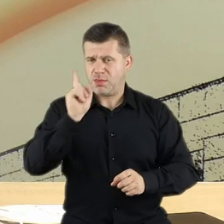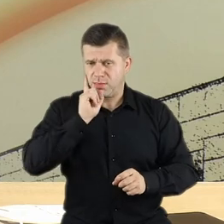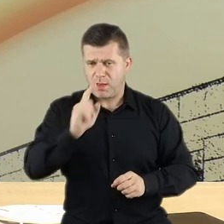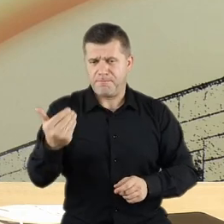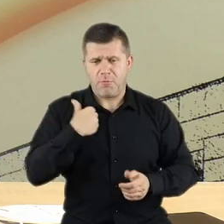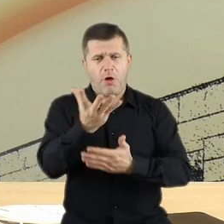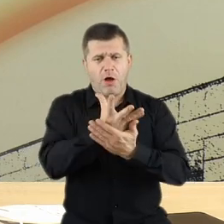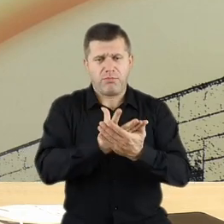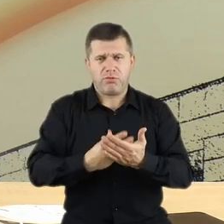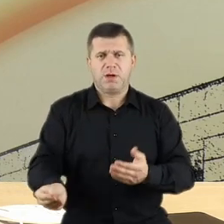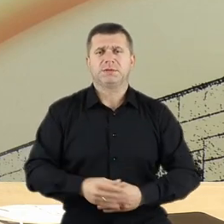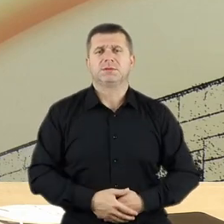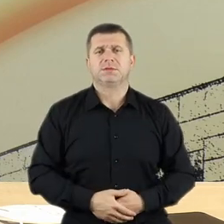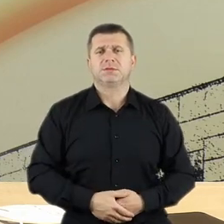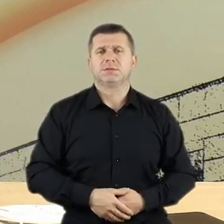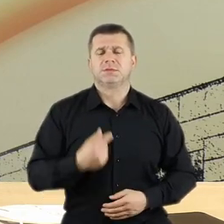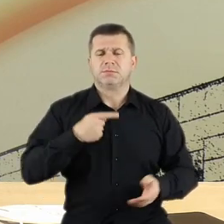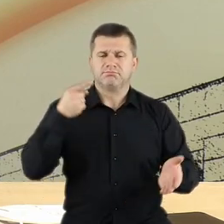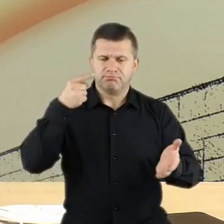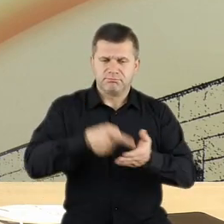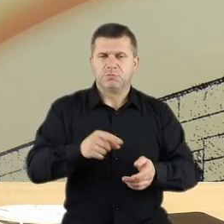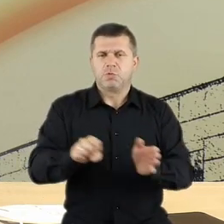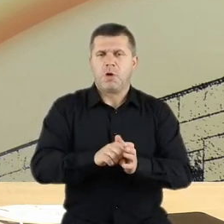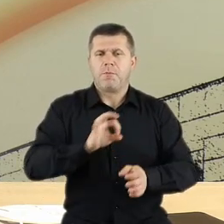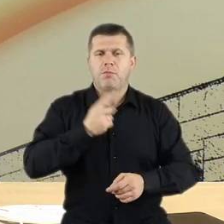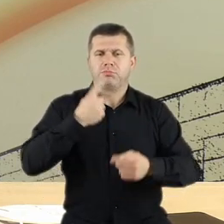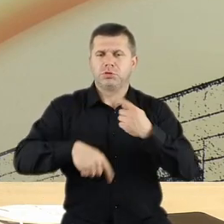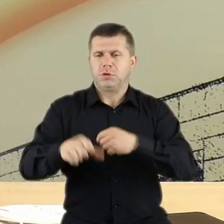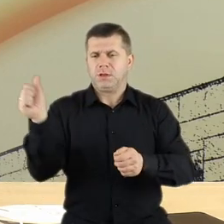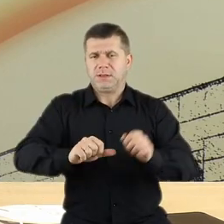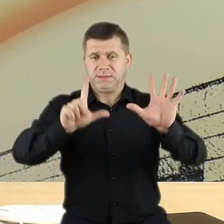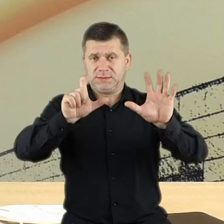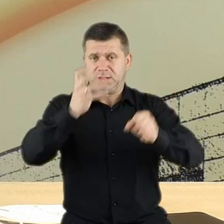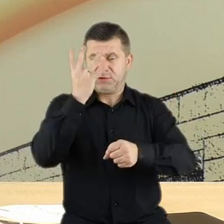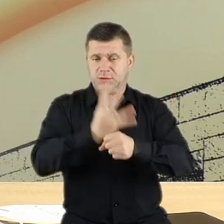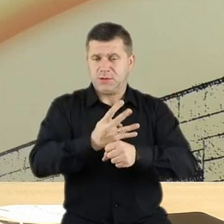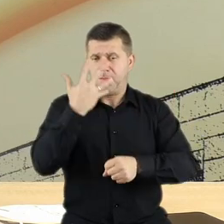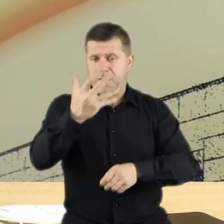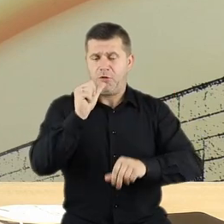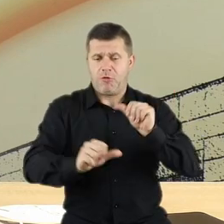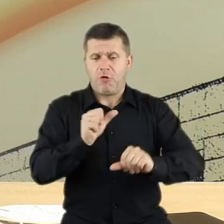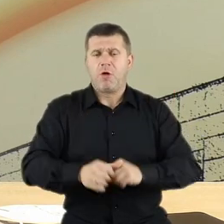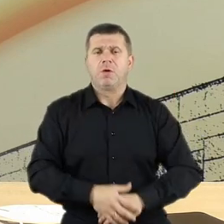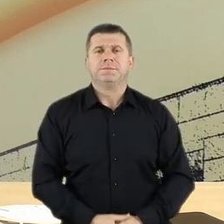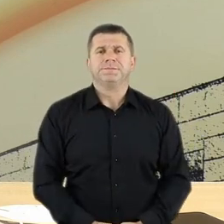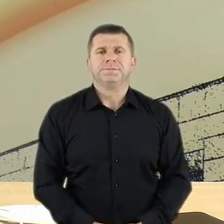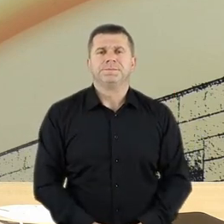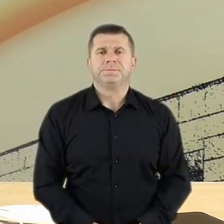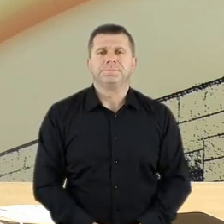się opłacało Dotarłam do moich przodków do 1745 roku